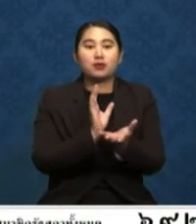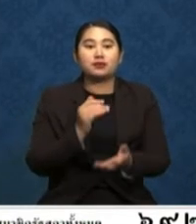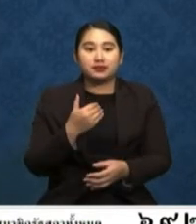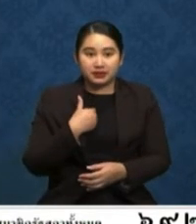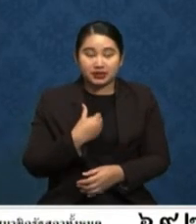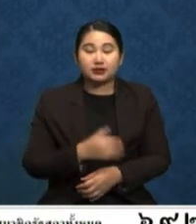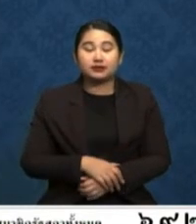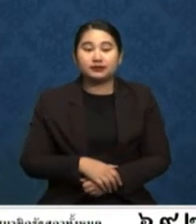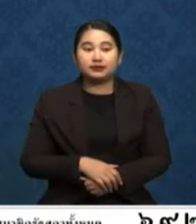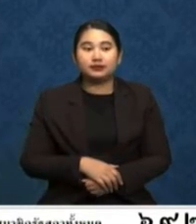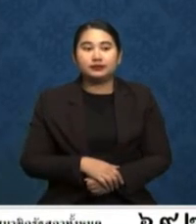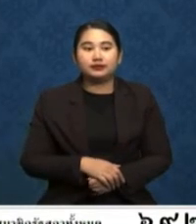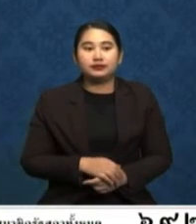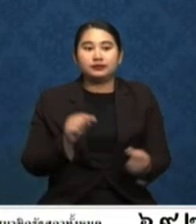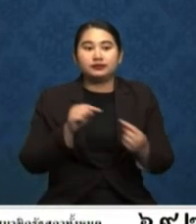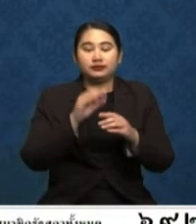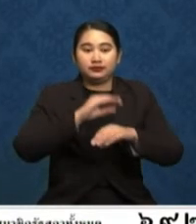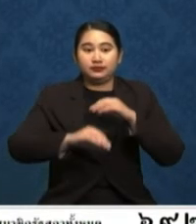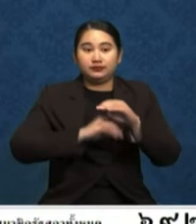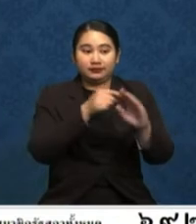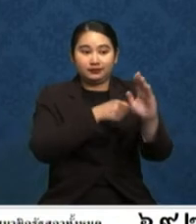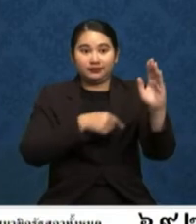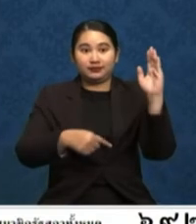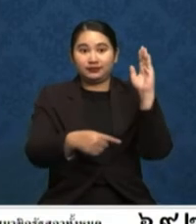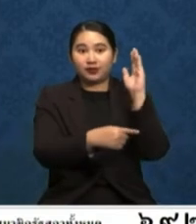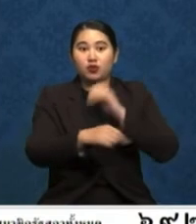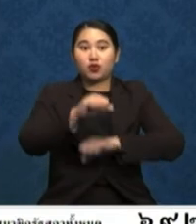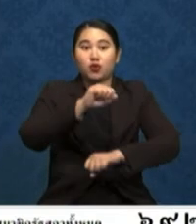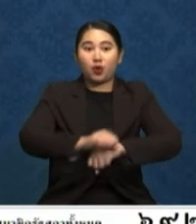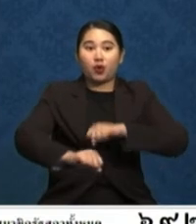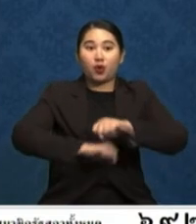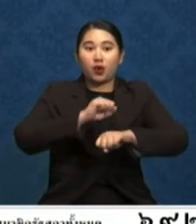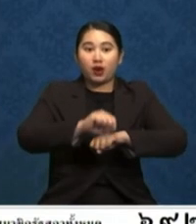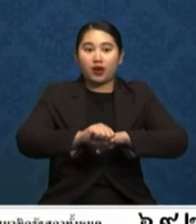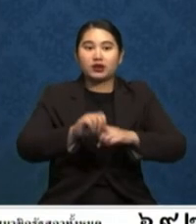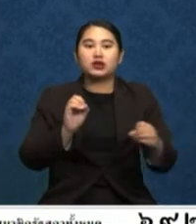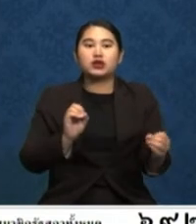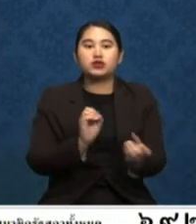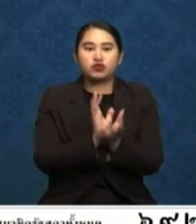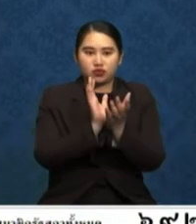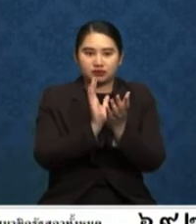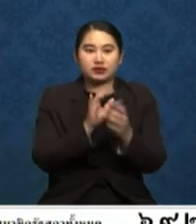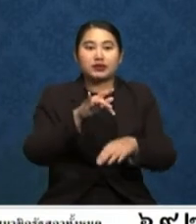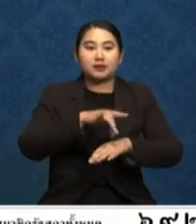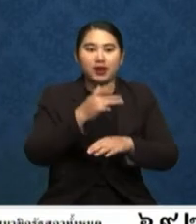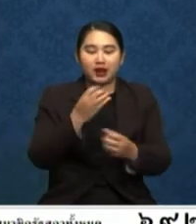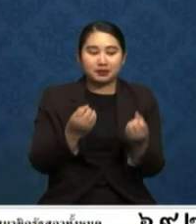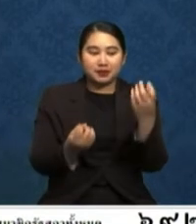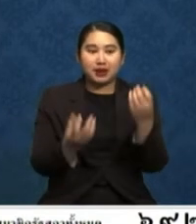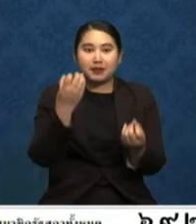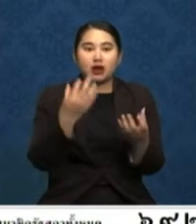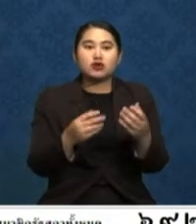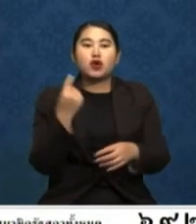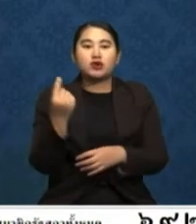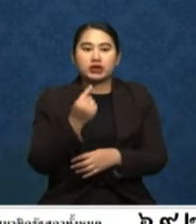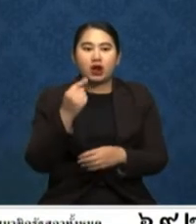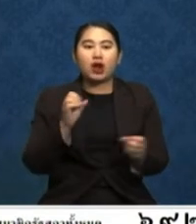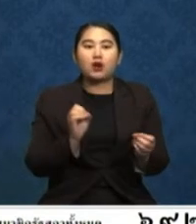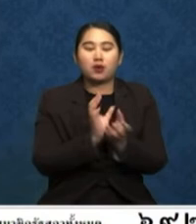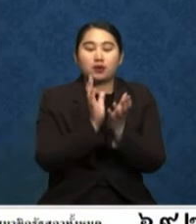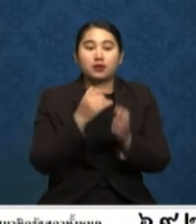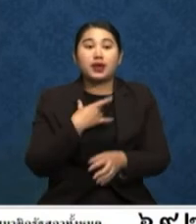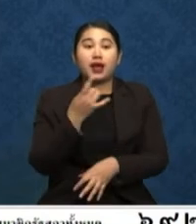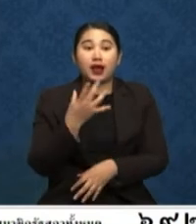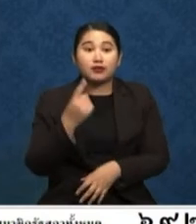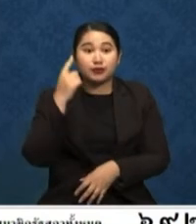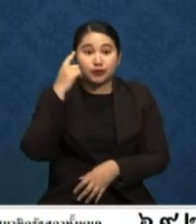มคะว่าแลนด์IDเนี่ยถ้าเกิดว่ามันสร้างมันจะไปทำลายธรรมชาติแหล่งท่องเที่ยวอะไรบ้างท่านประธานรู้